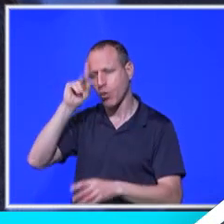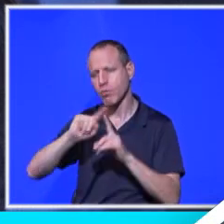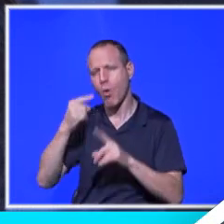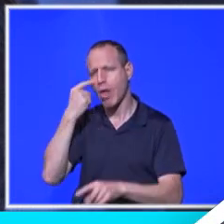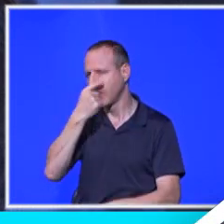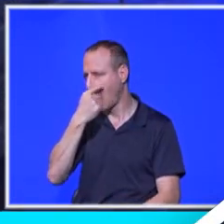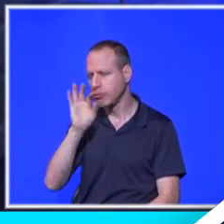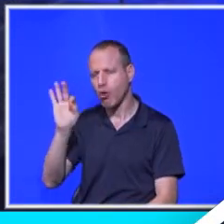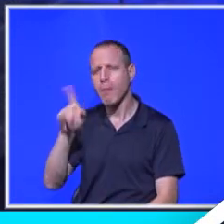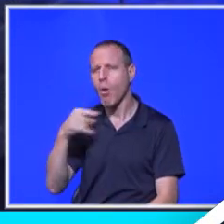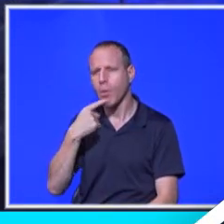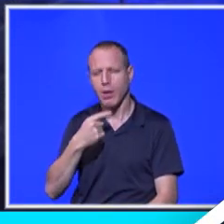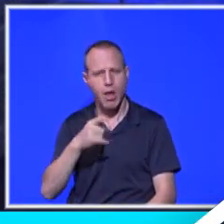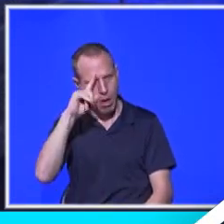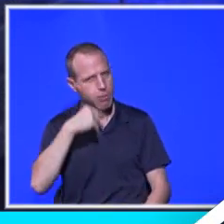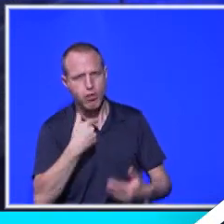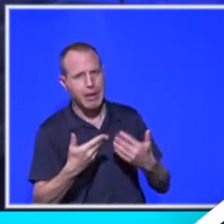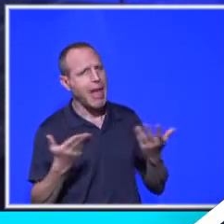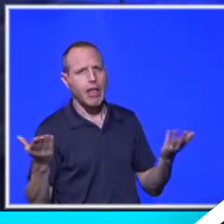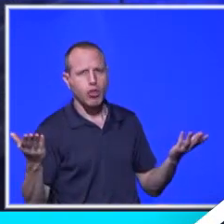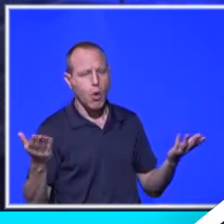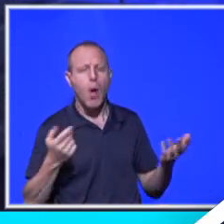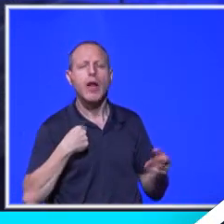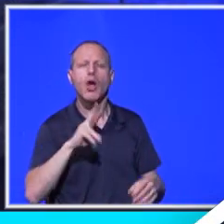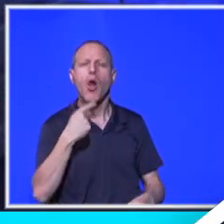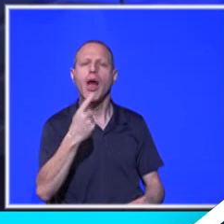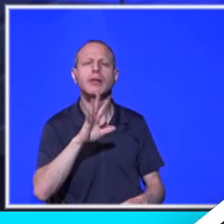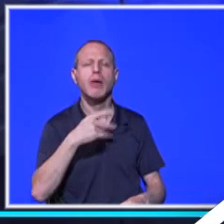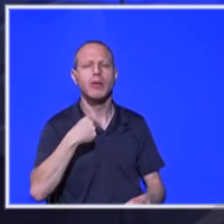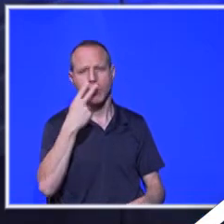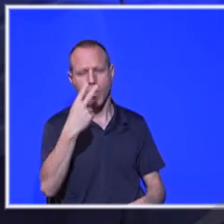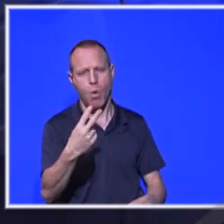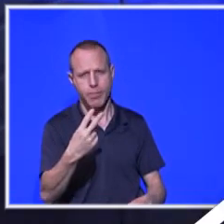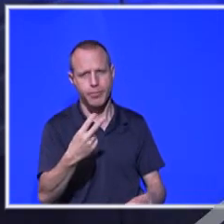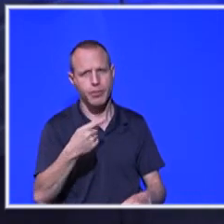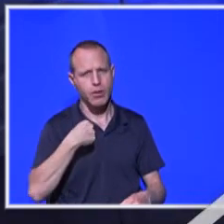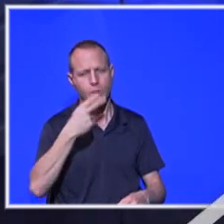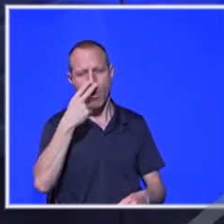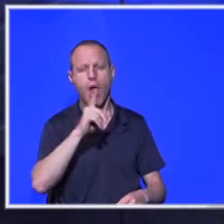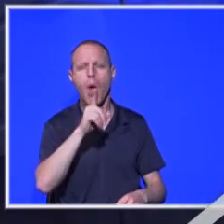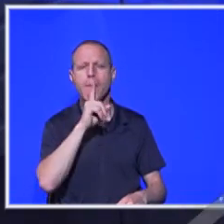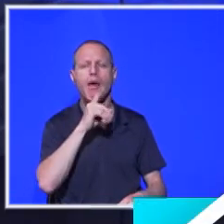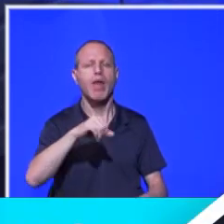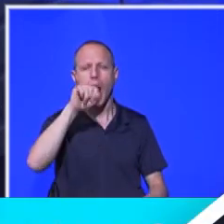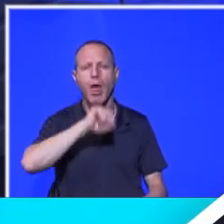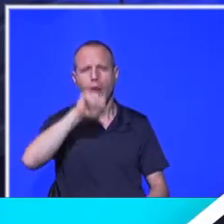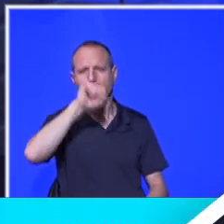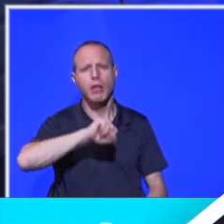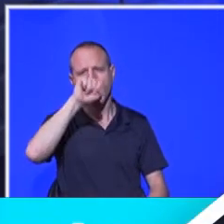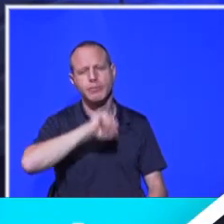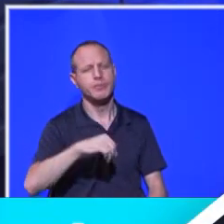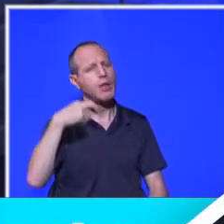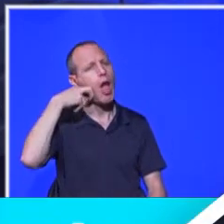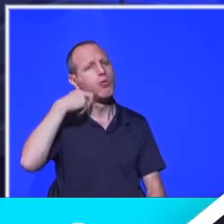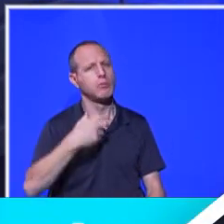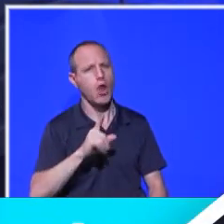אבא שלי איננו, אני יכול להגיד מה אני רואה. אני רואה התנהגות בהחלט של לא מעט חנופה, ולקקנות, זה לא